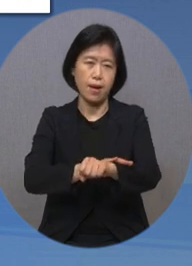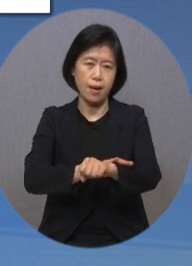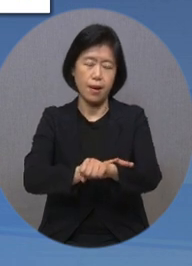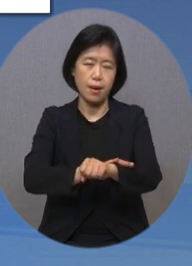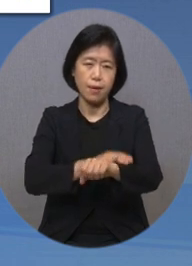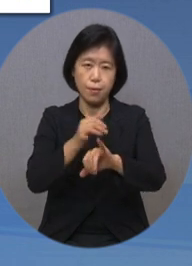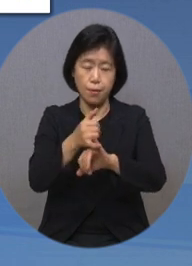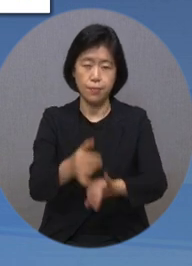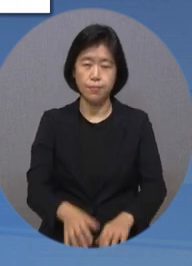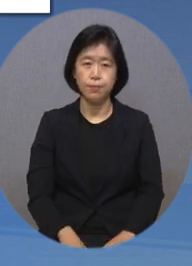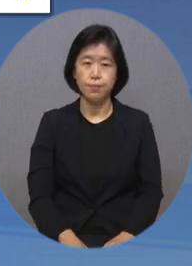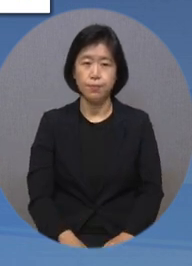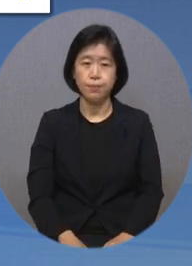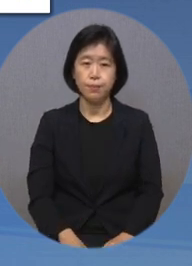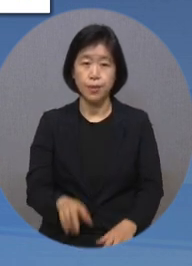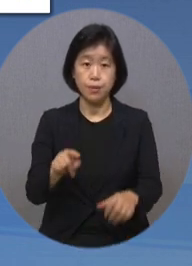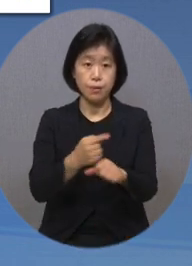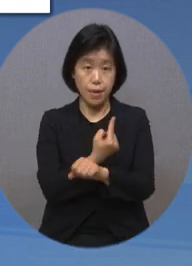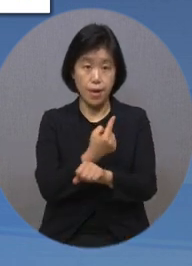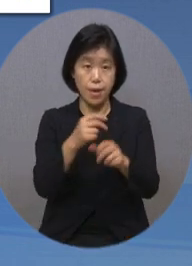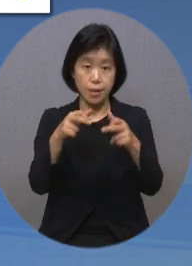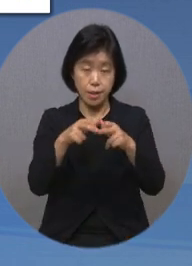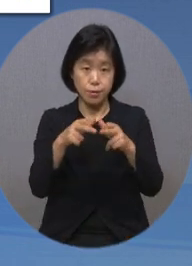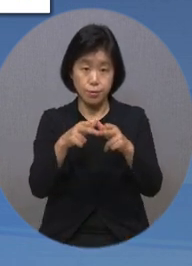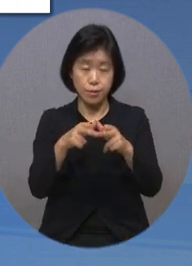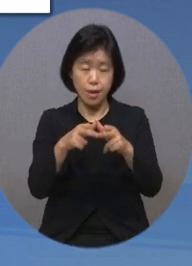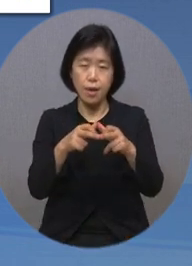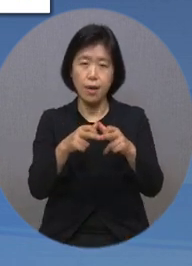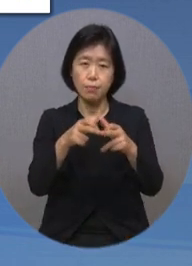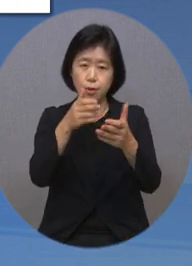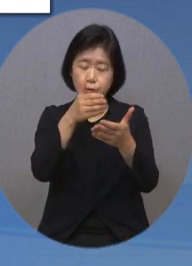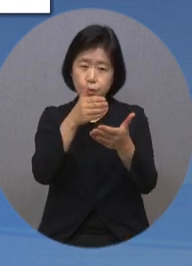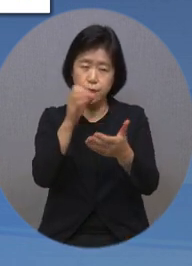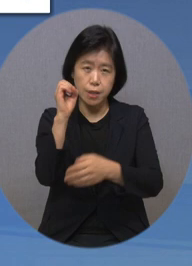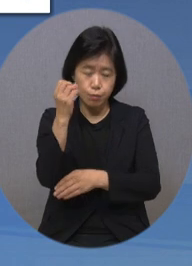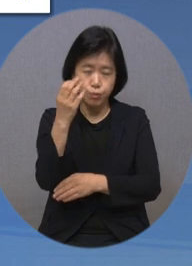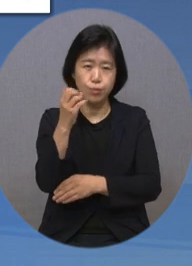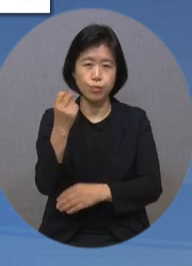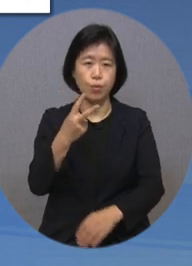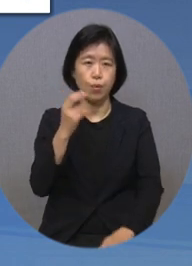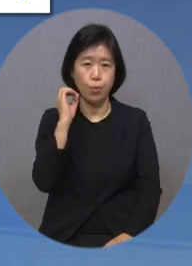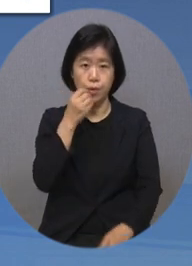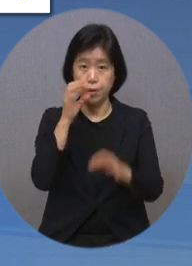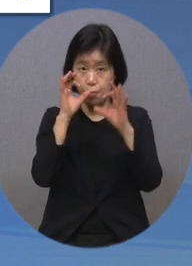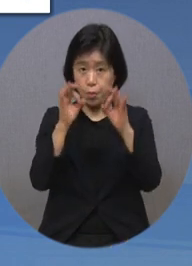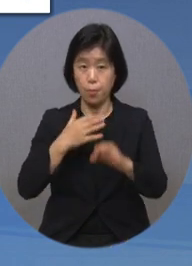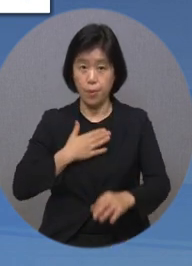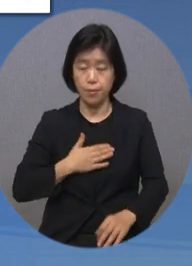이 밖에 자세한 사항은 웰피어뉴스 홈페이지에서 확인할 수 있습니다.